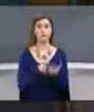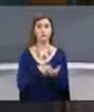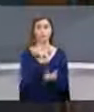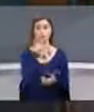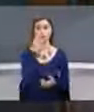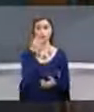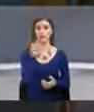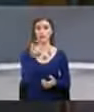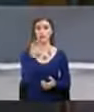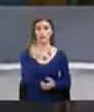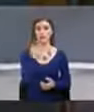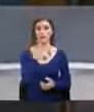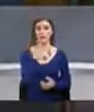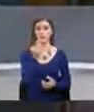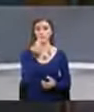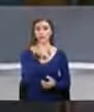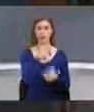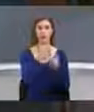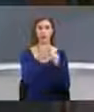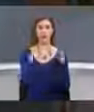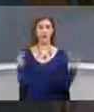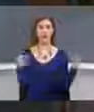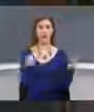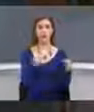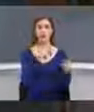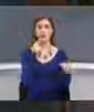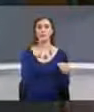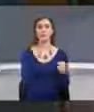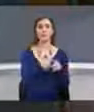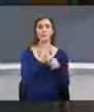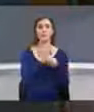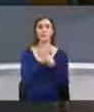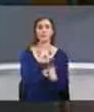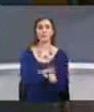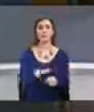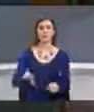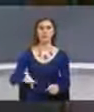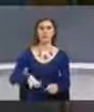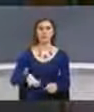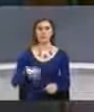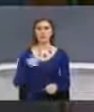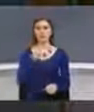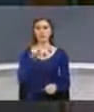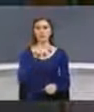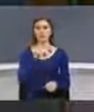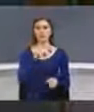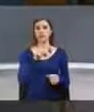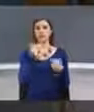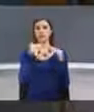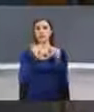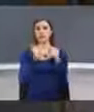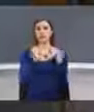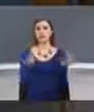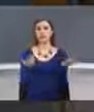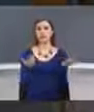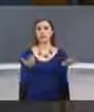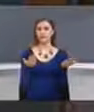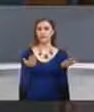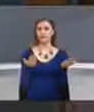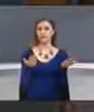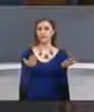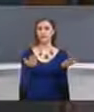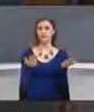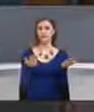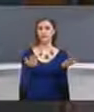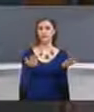4.2. Shikoni se si definohet dhuna ndaj gruas, dhe unë nuk pajtohu me këtë definicion. Dhuna